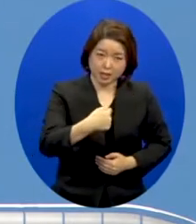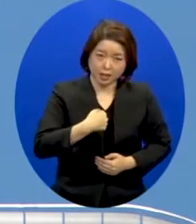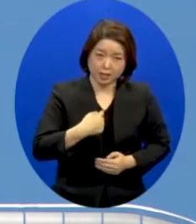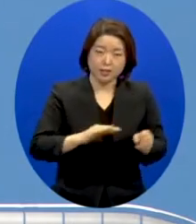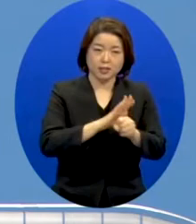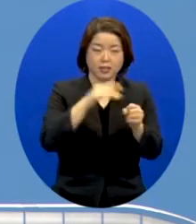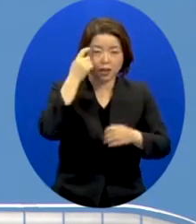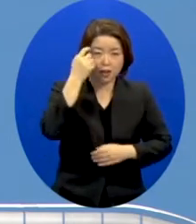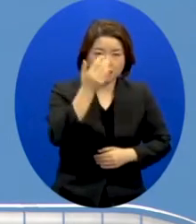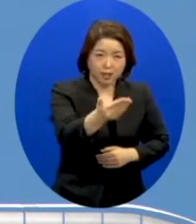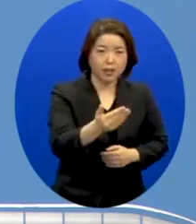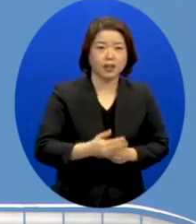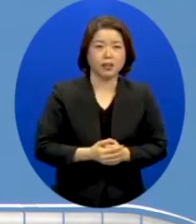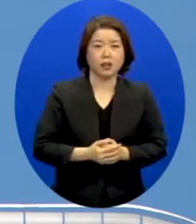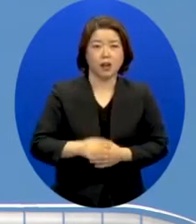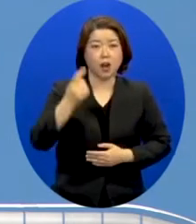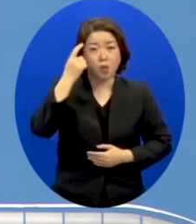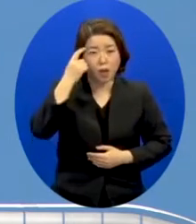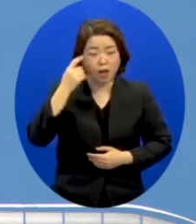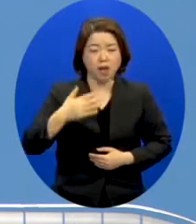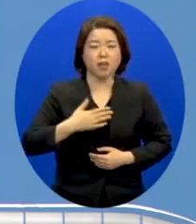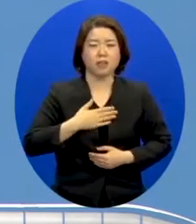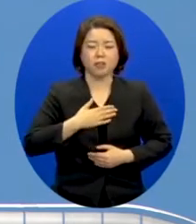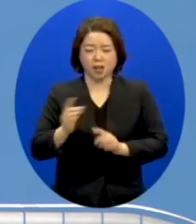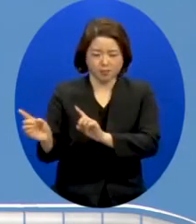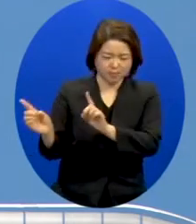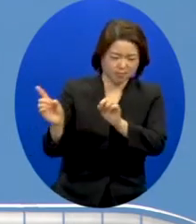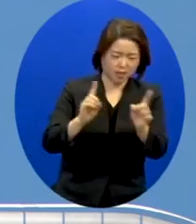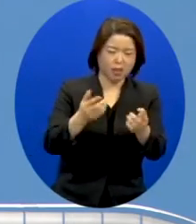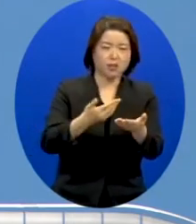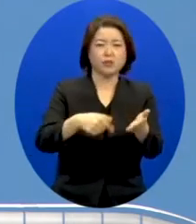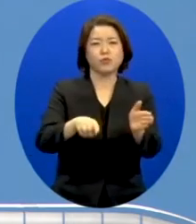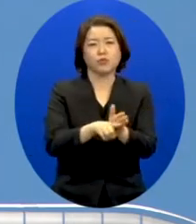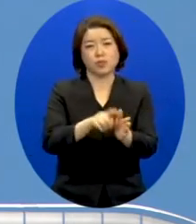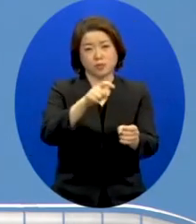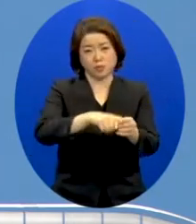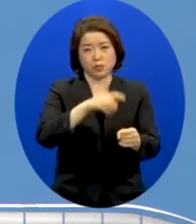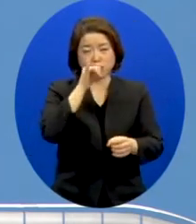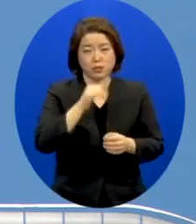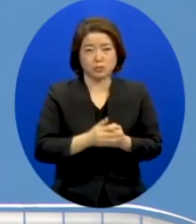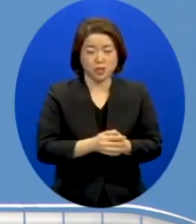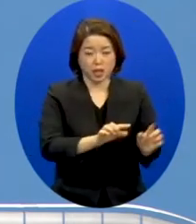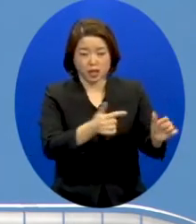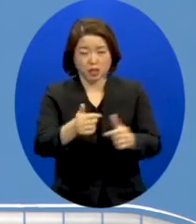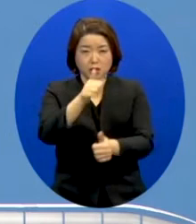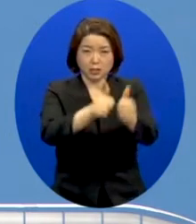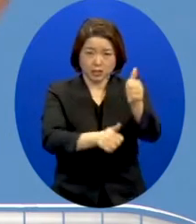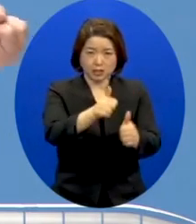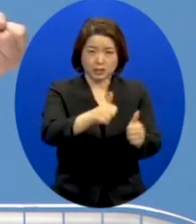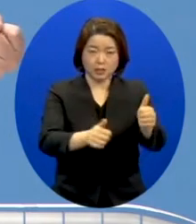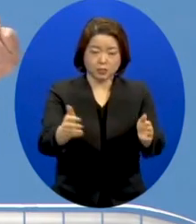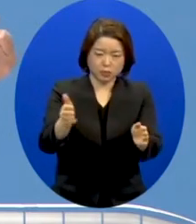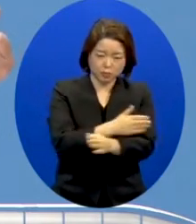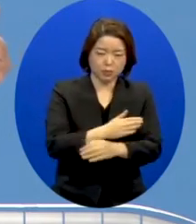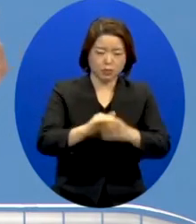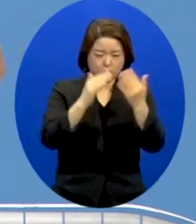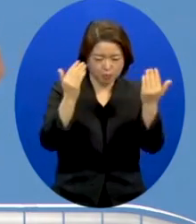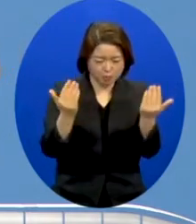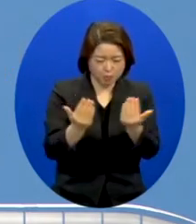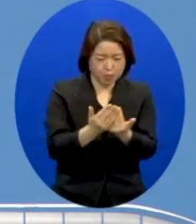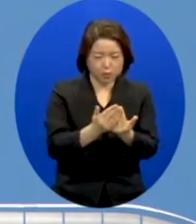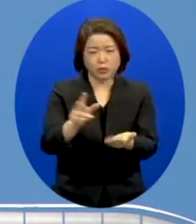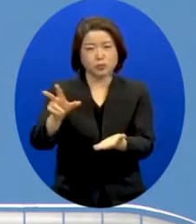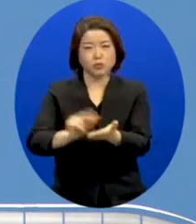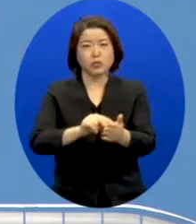누르세요 왜 그렇죠 우리를 살리려고 하시는 거예요 온갖 시험에서 온갖 문제 속에서